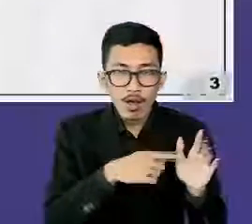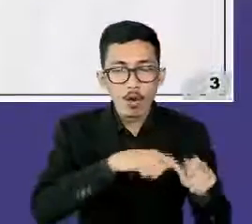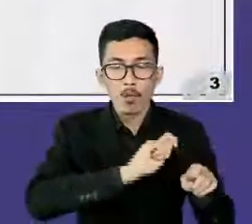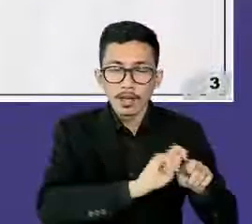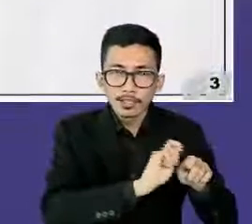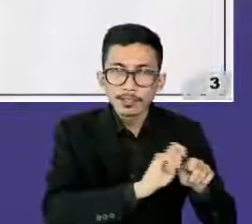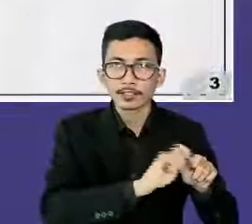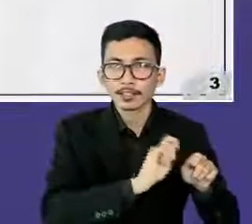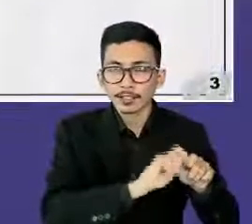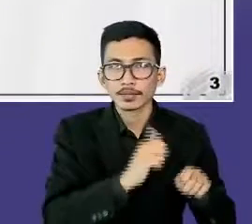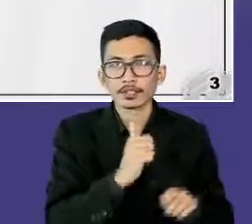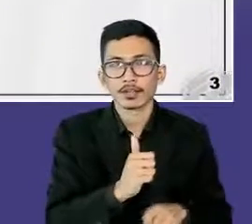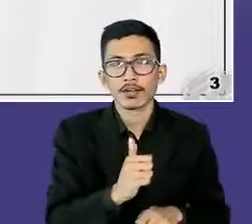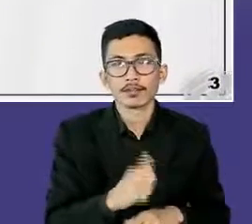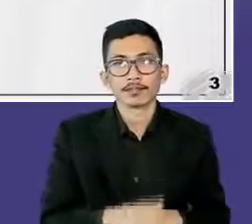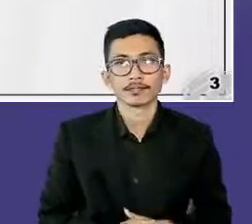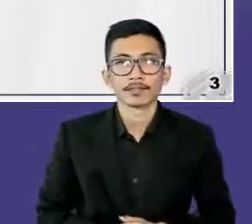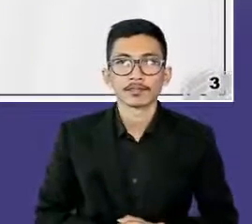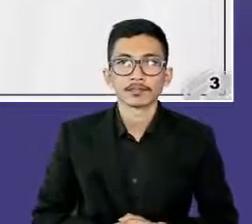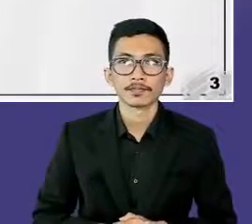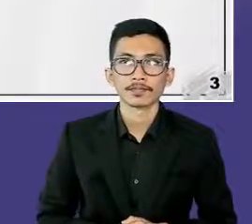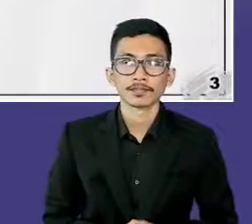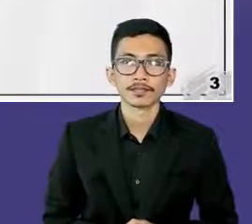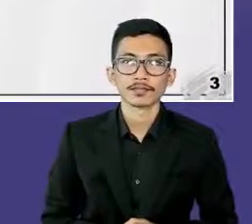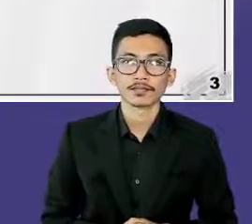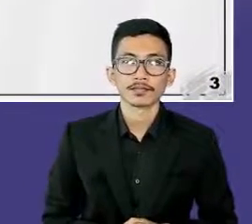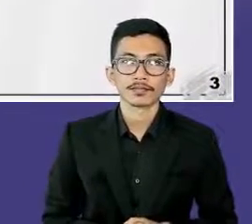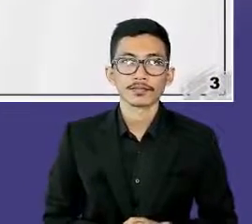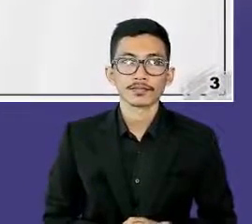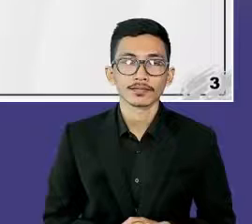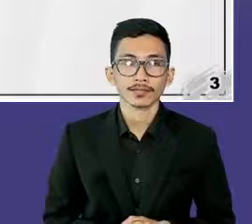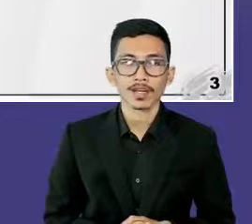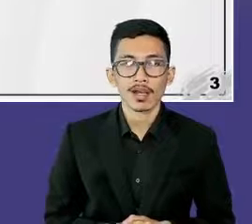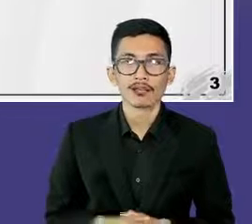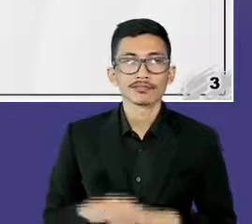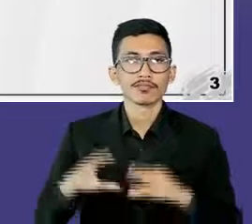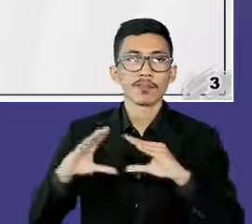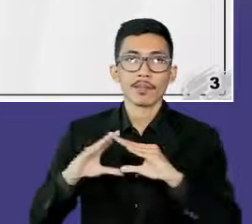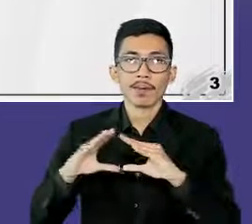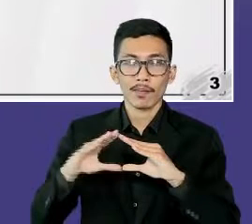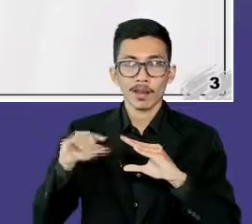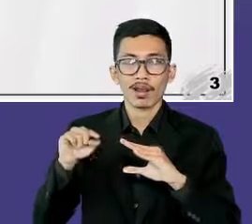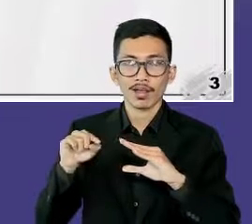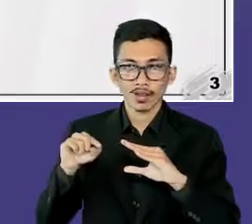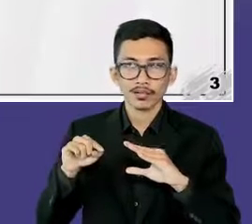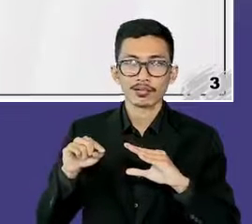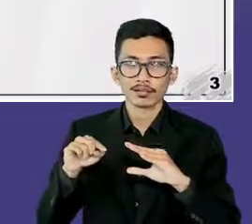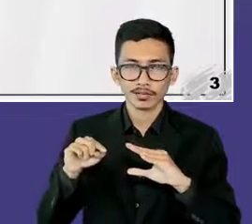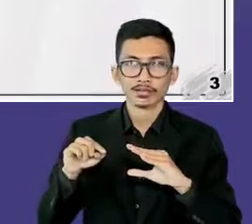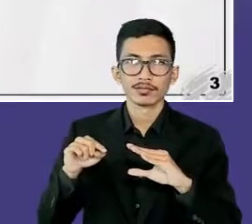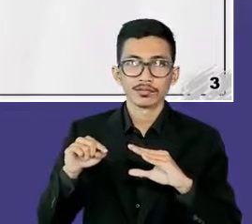lapangan Hai saudara-saudara sekalian dari BNPB juga